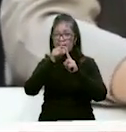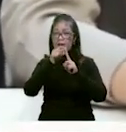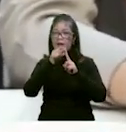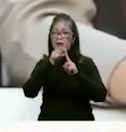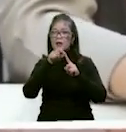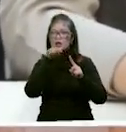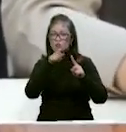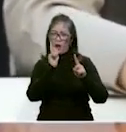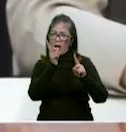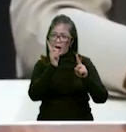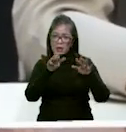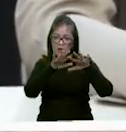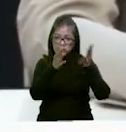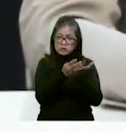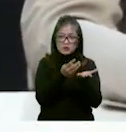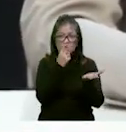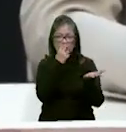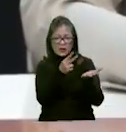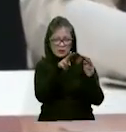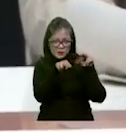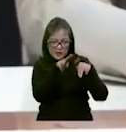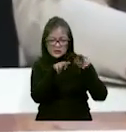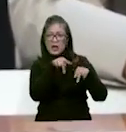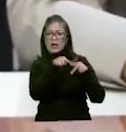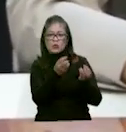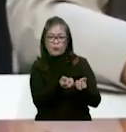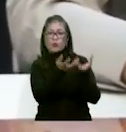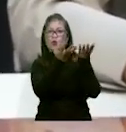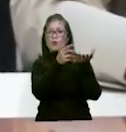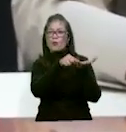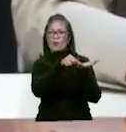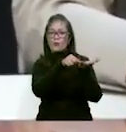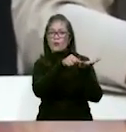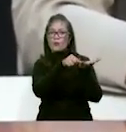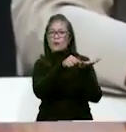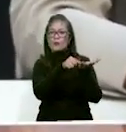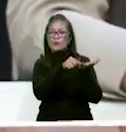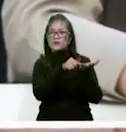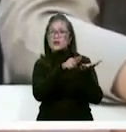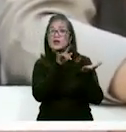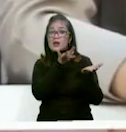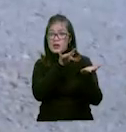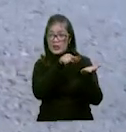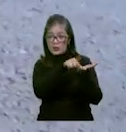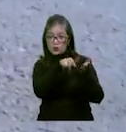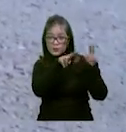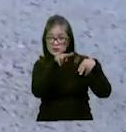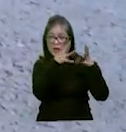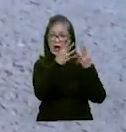kami dari Jibom maupun Puslapor nanti mengkaji itu, nanti akan kita sampaikan kemudian.